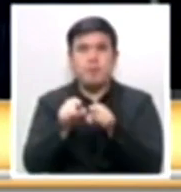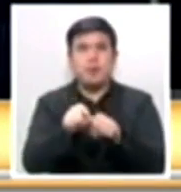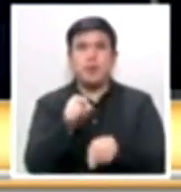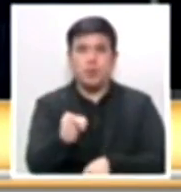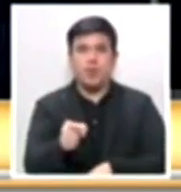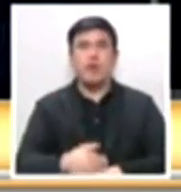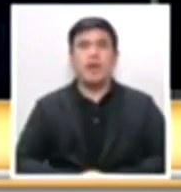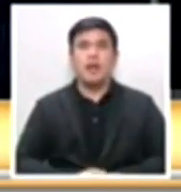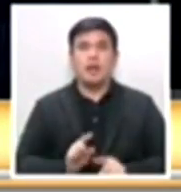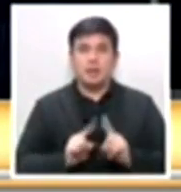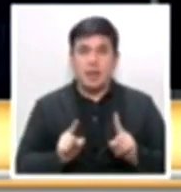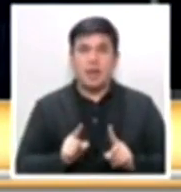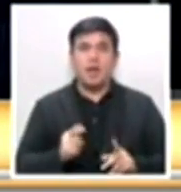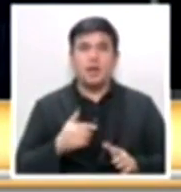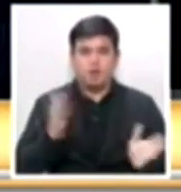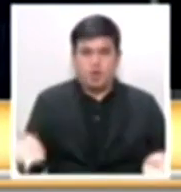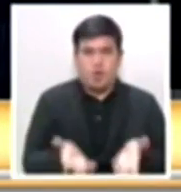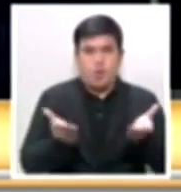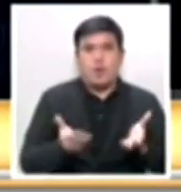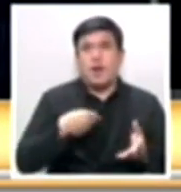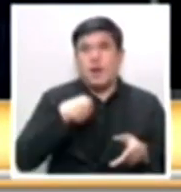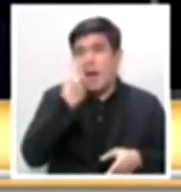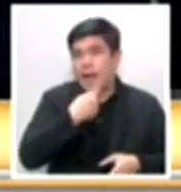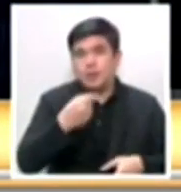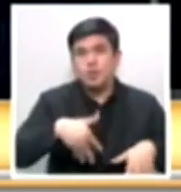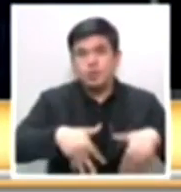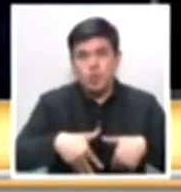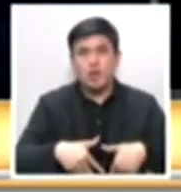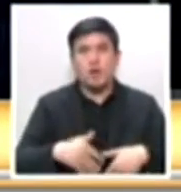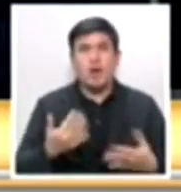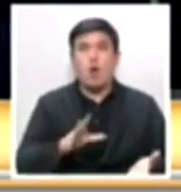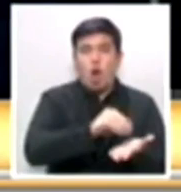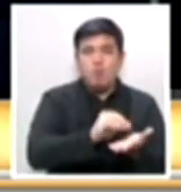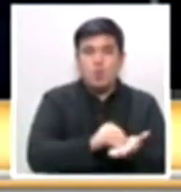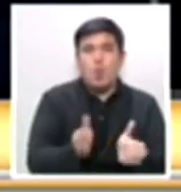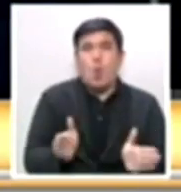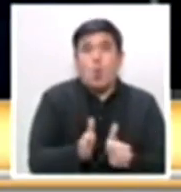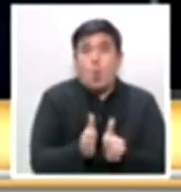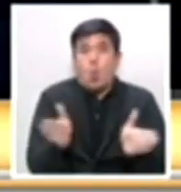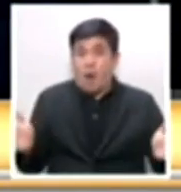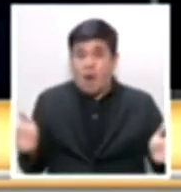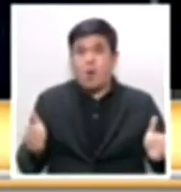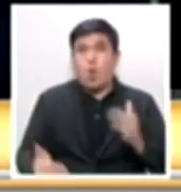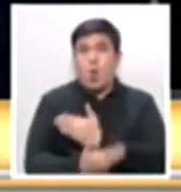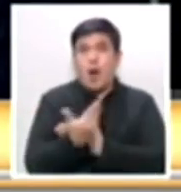เพราะนั้นข้อสรุปการรับฟังเห็นนั้นต้องฟังให้กว้างขวางทั้งหมดแล้วนำข้อนั้นมาพิจารณ